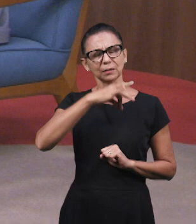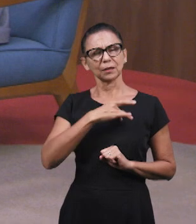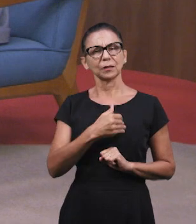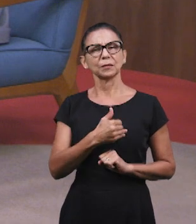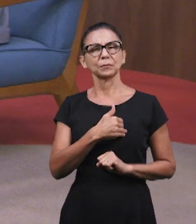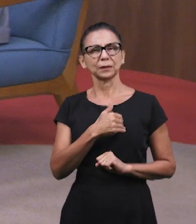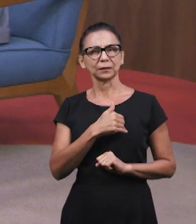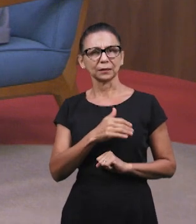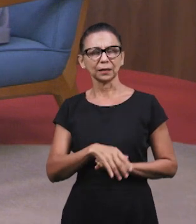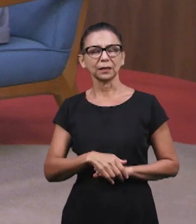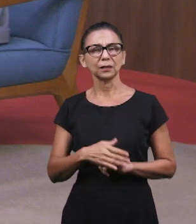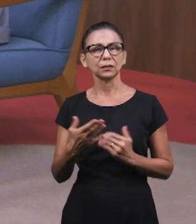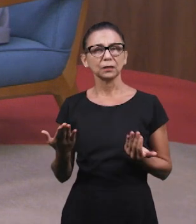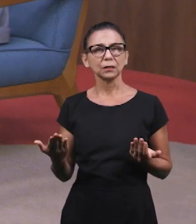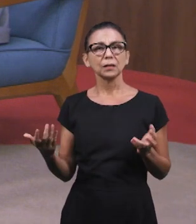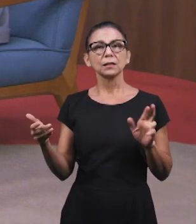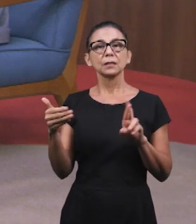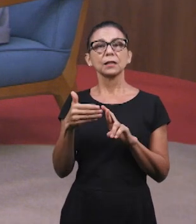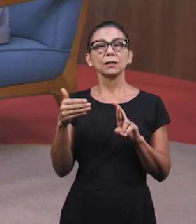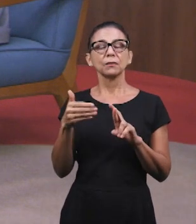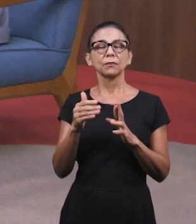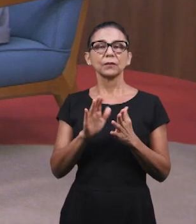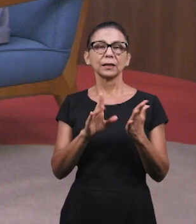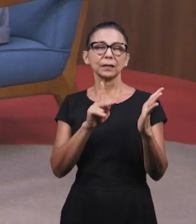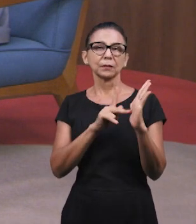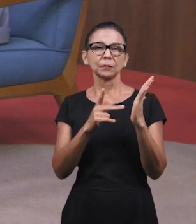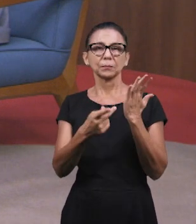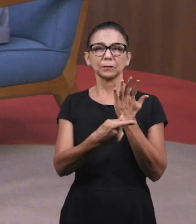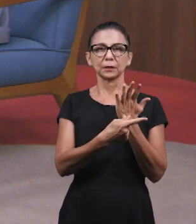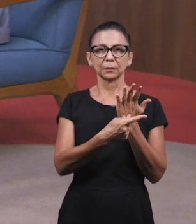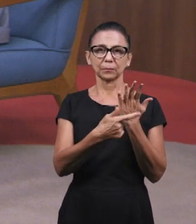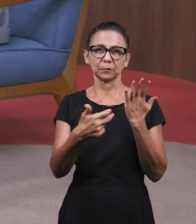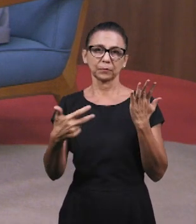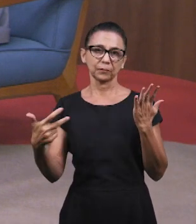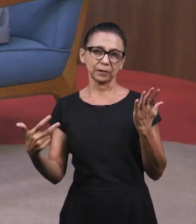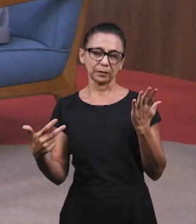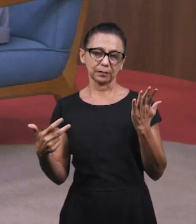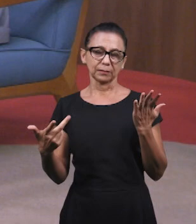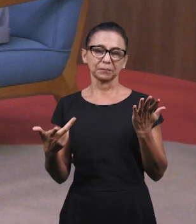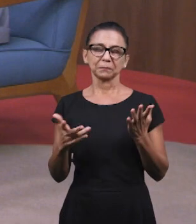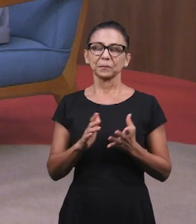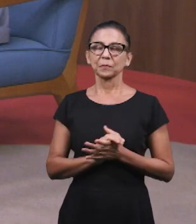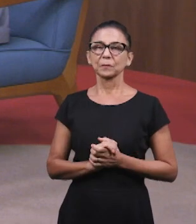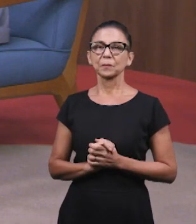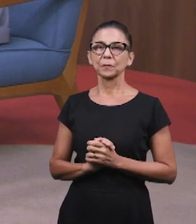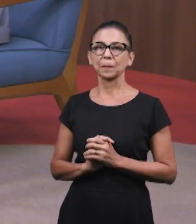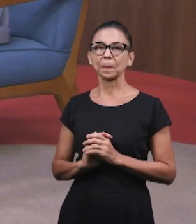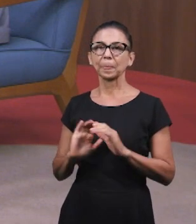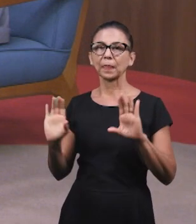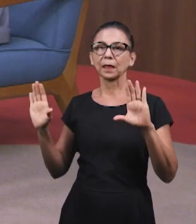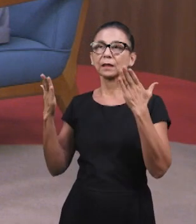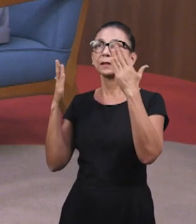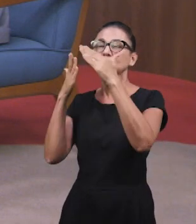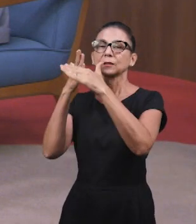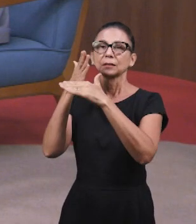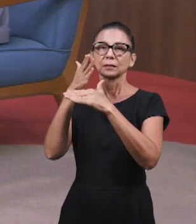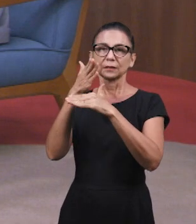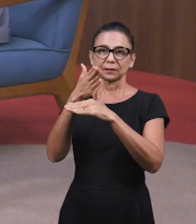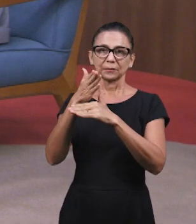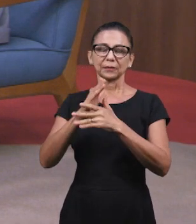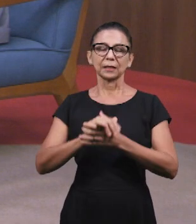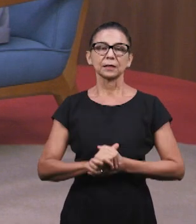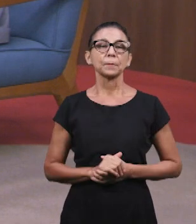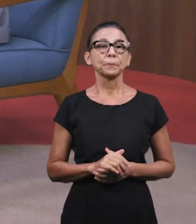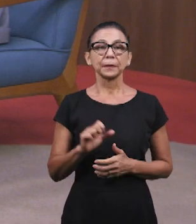Certainement, elle cite la parabole des 10 vierges, les lampes qui étaient remplies pour entrer dans la fête. Exactement. Et cela est très